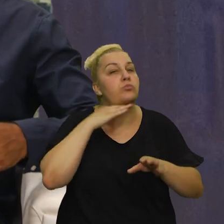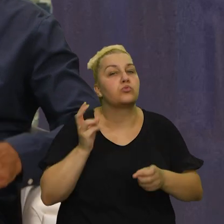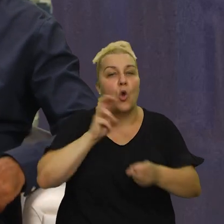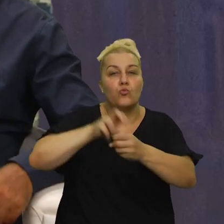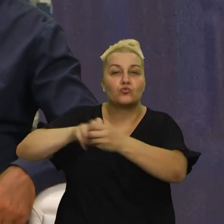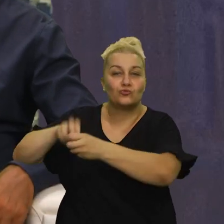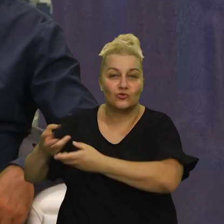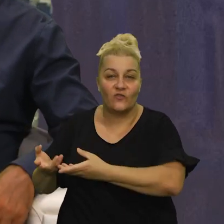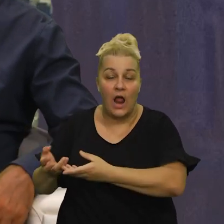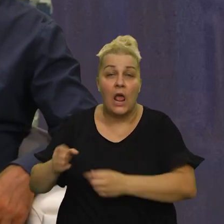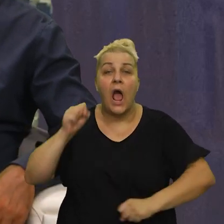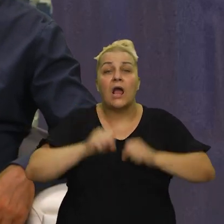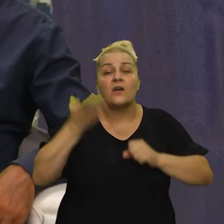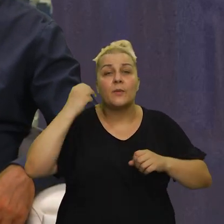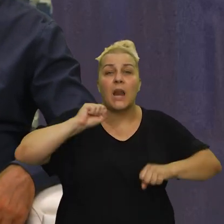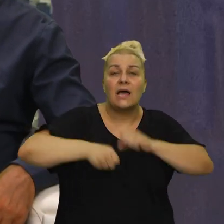vaše obitelji?